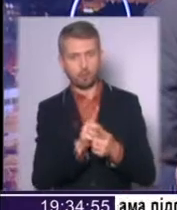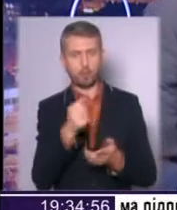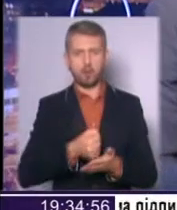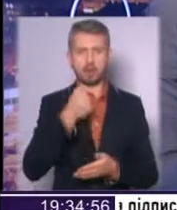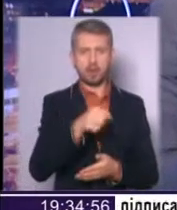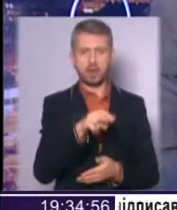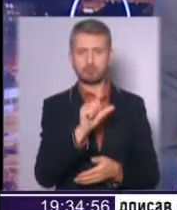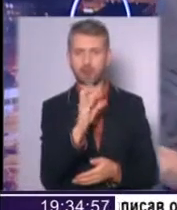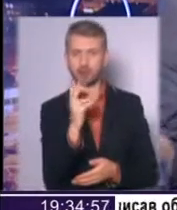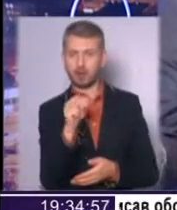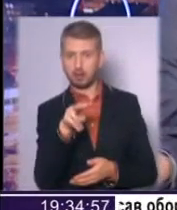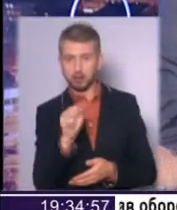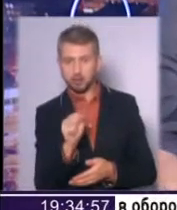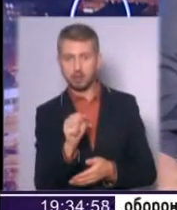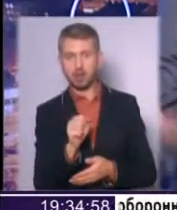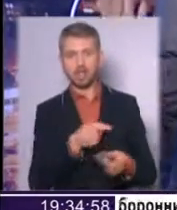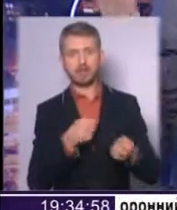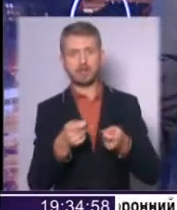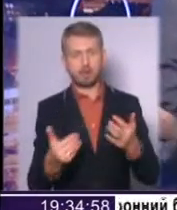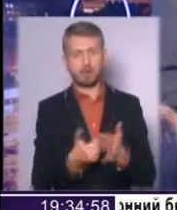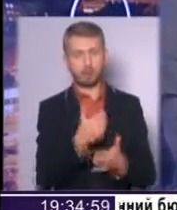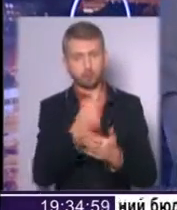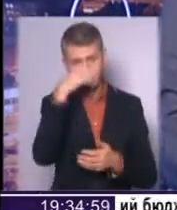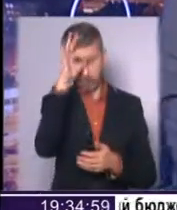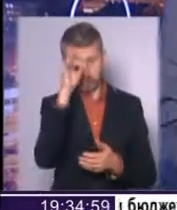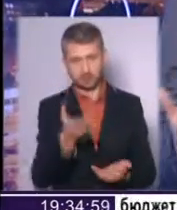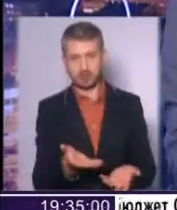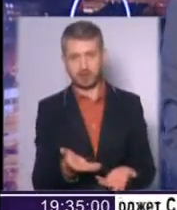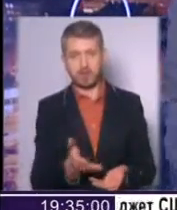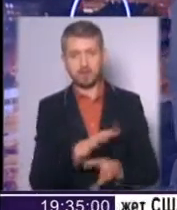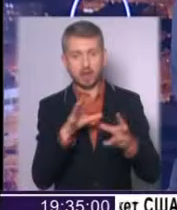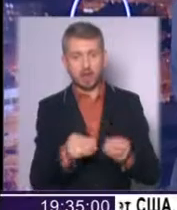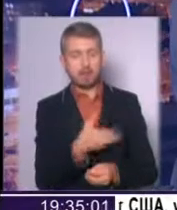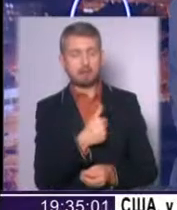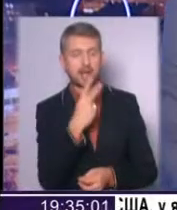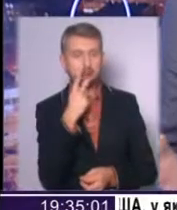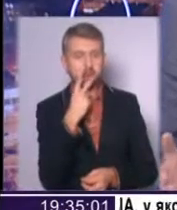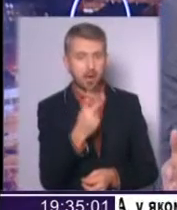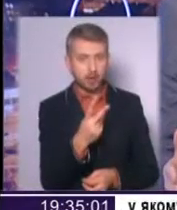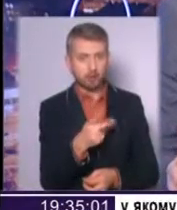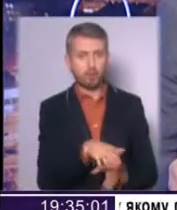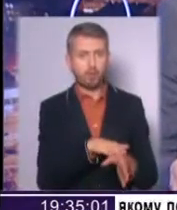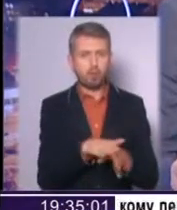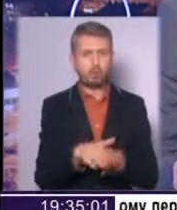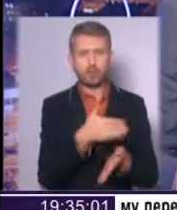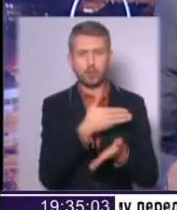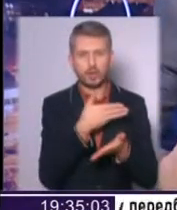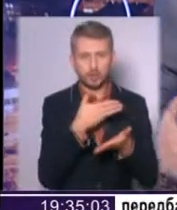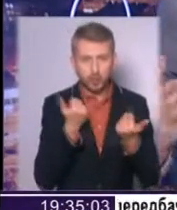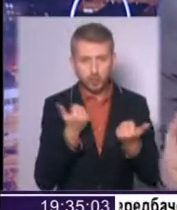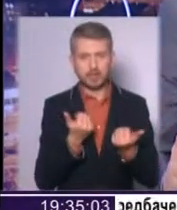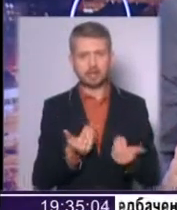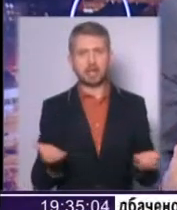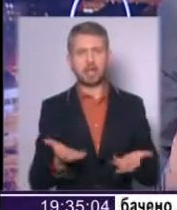успішний і реформатор великий Яценюк. І питається, а де його реформи? Хтось їх бачив взагалі, ту реформу, хоча б одну? Ну, порозказують.